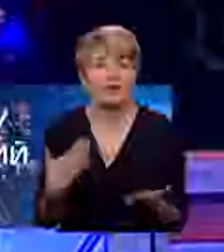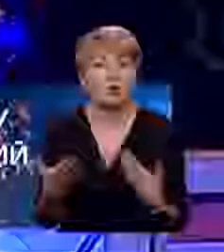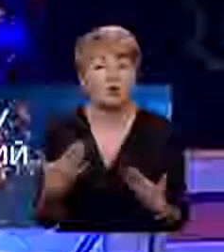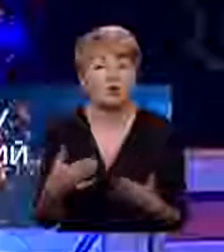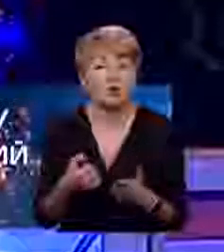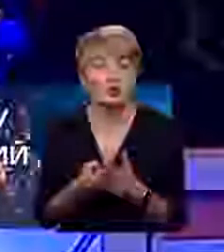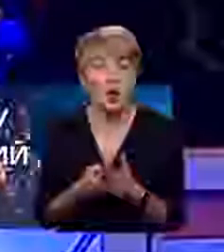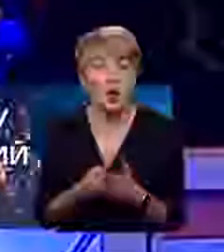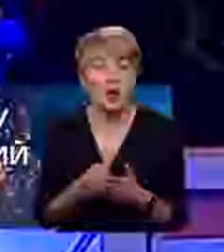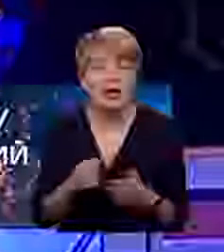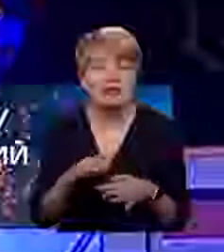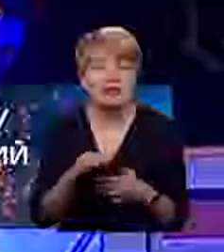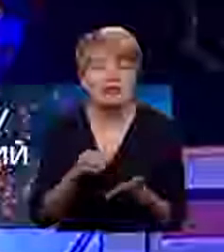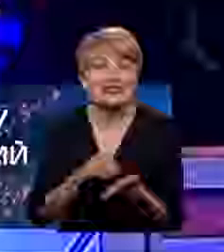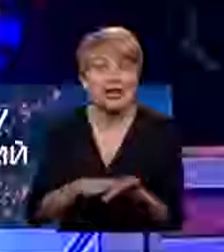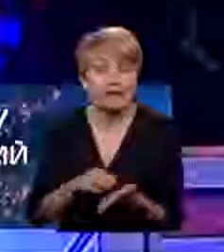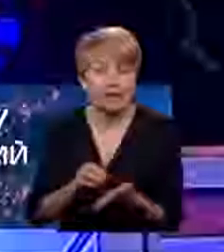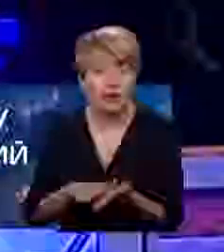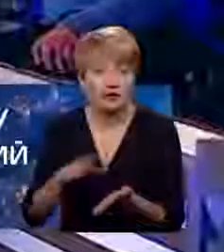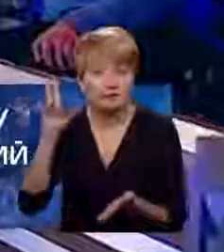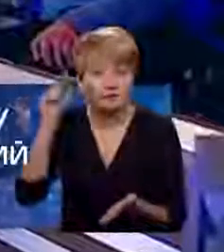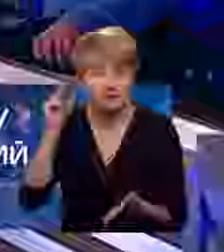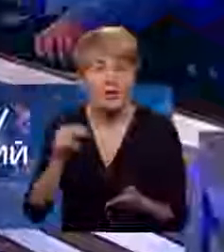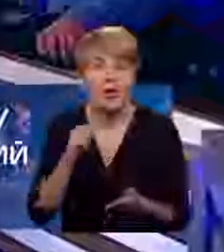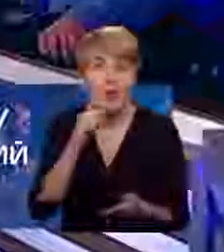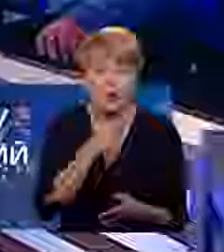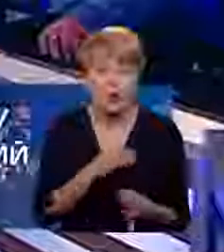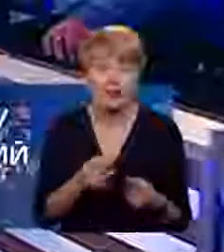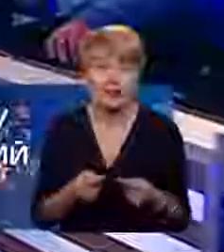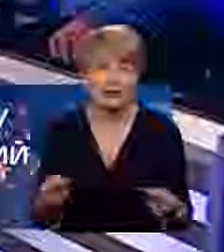відношення до цифр, до економіки і так далі, і так далі. Отже, вони так